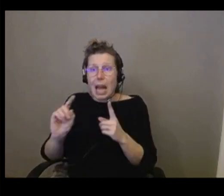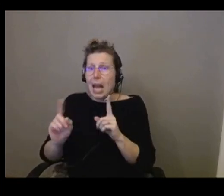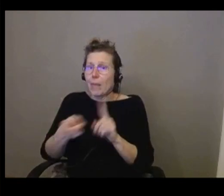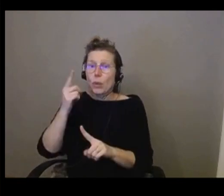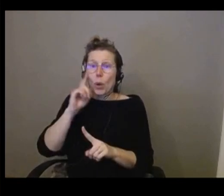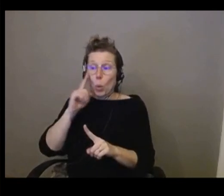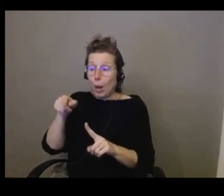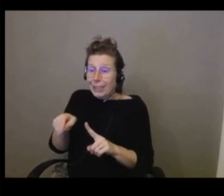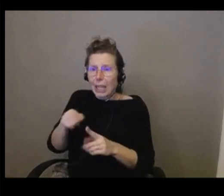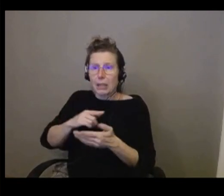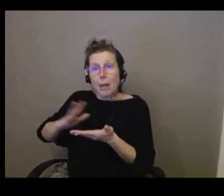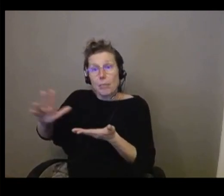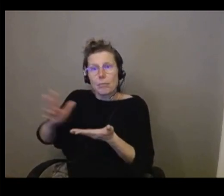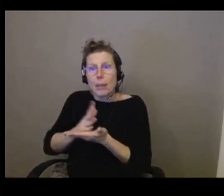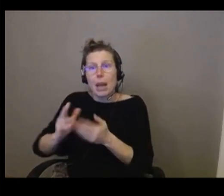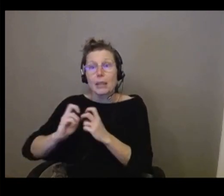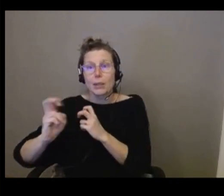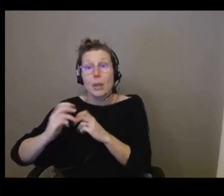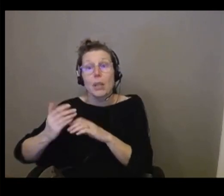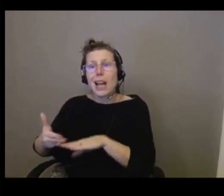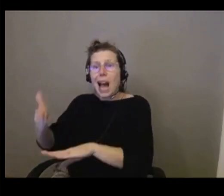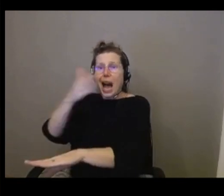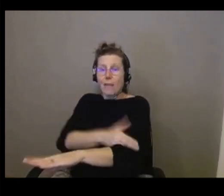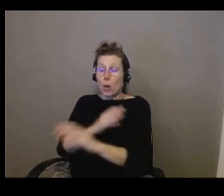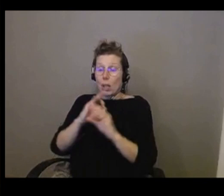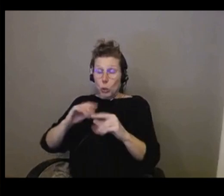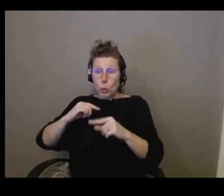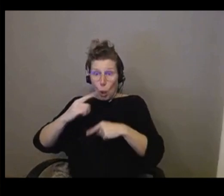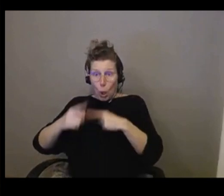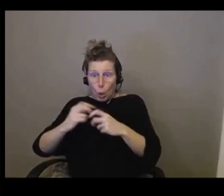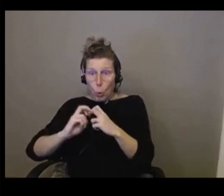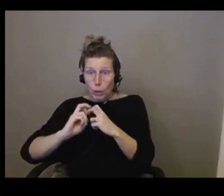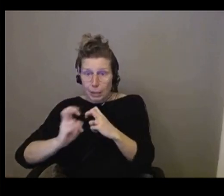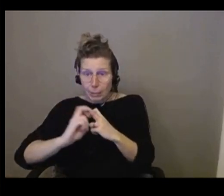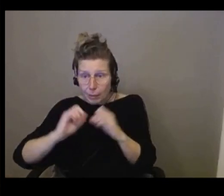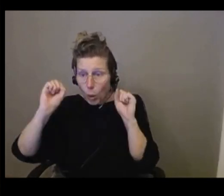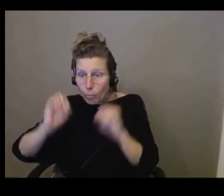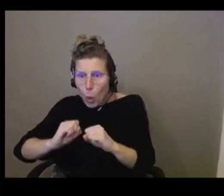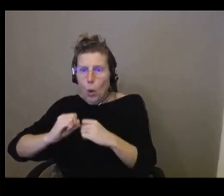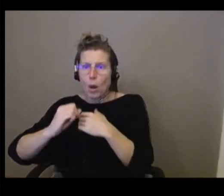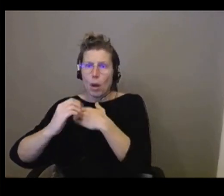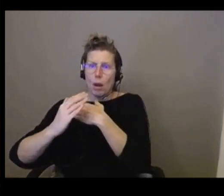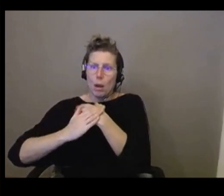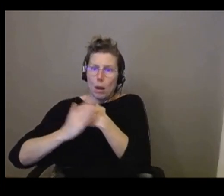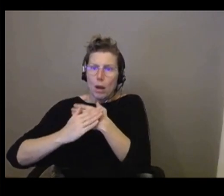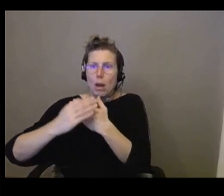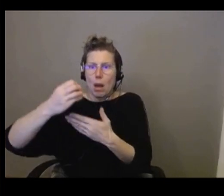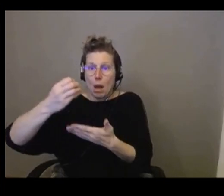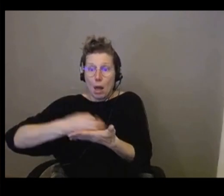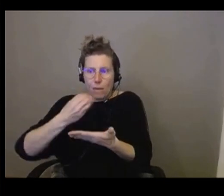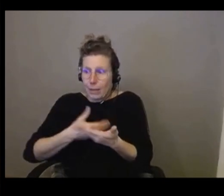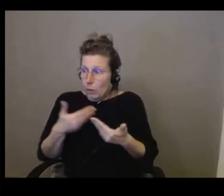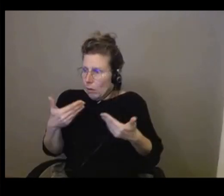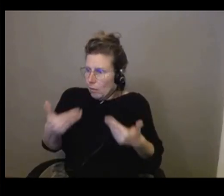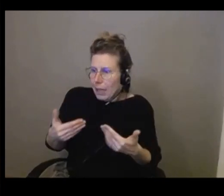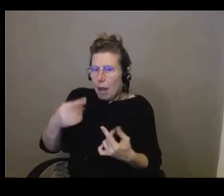déplacement, éventuellement d'avoir des alertes en temps réel sur la perturbation, le confort à bord. Il y a des notions,